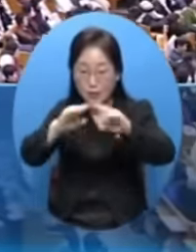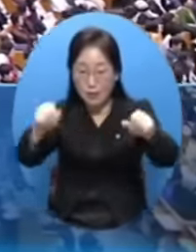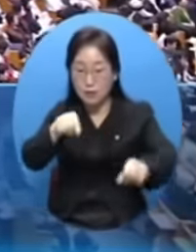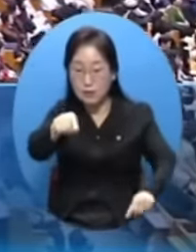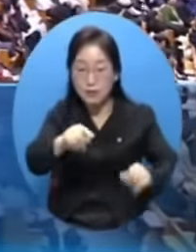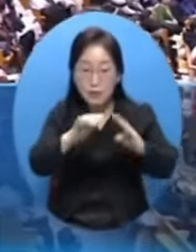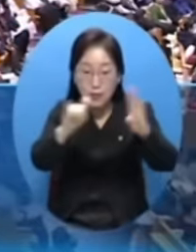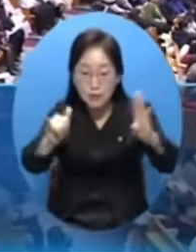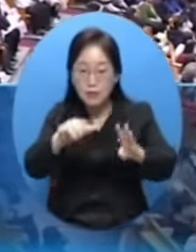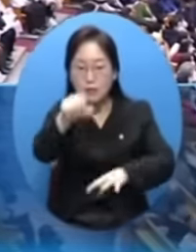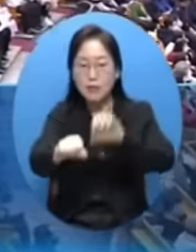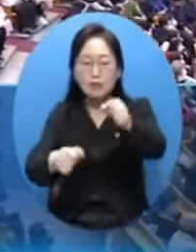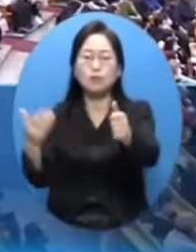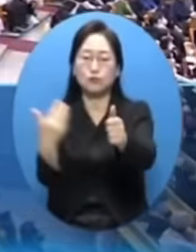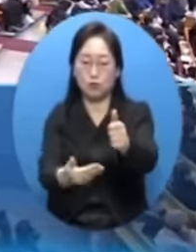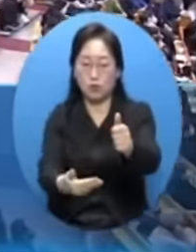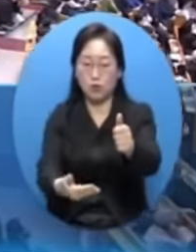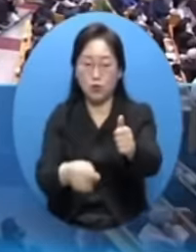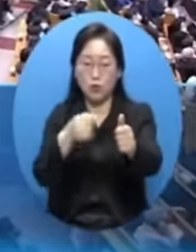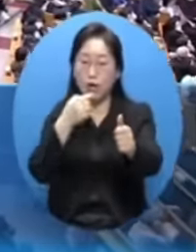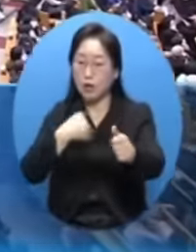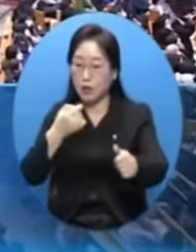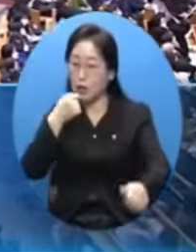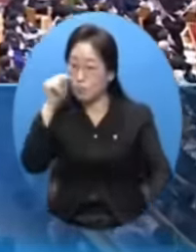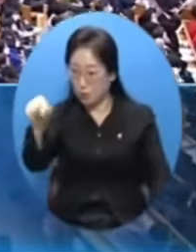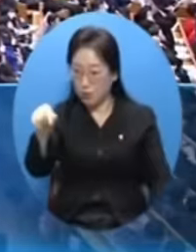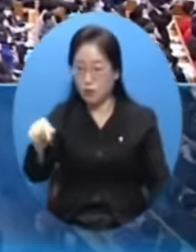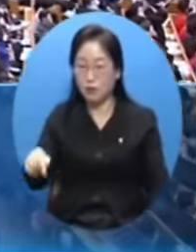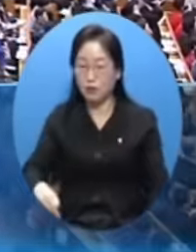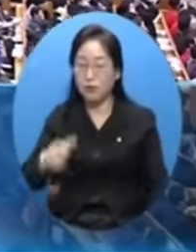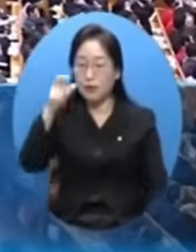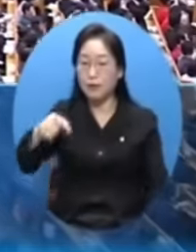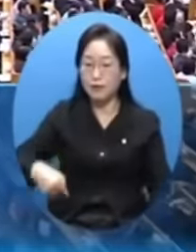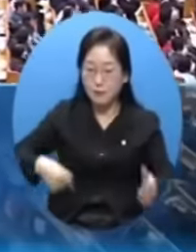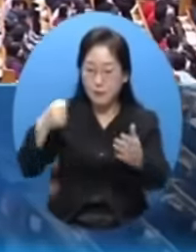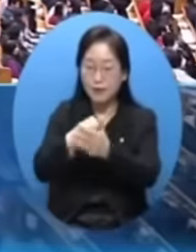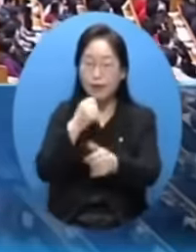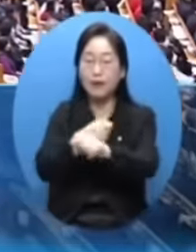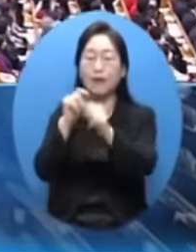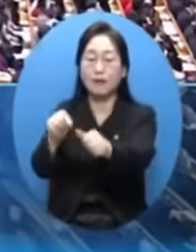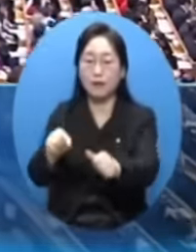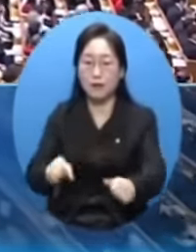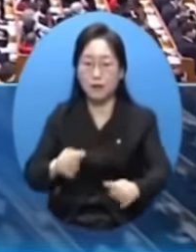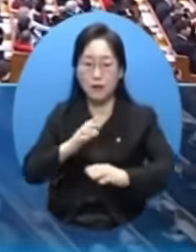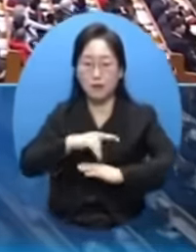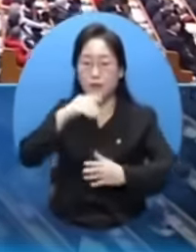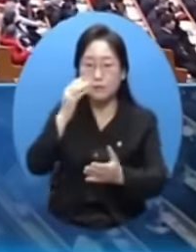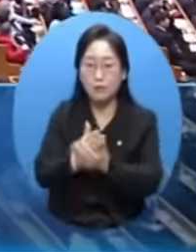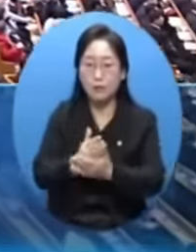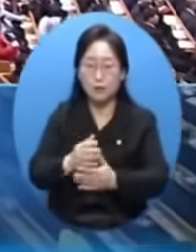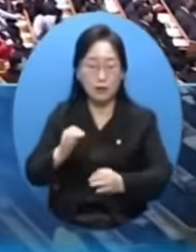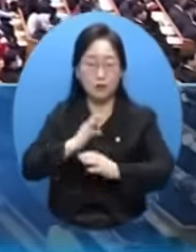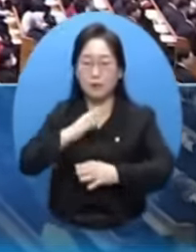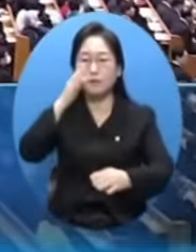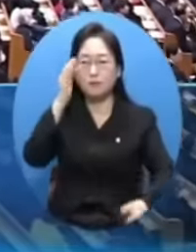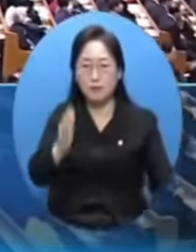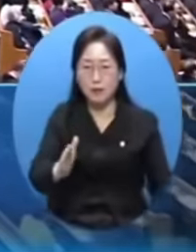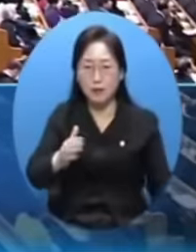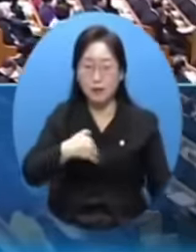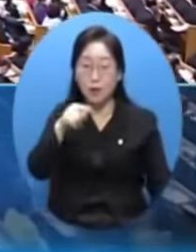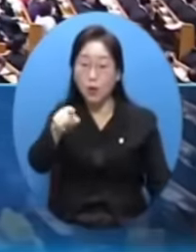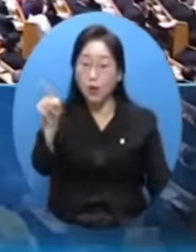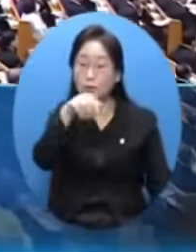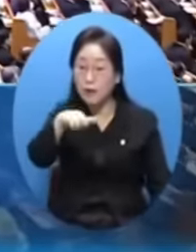백성에게 차지하게 하리라 내가 내게 명령한 것이 아니냐 강하고 담대하라 두려워하지 말며 놀라지 말라 내가